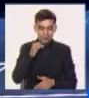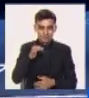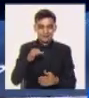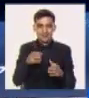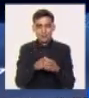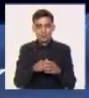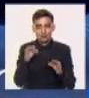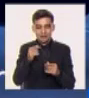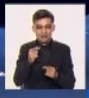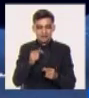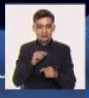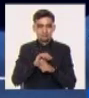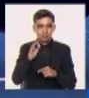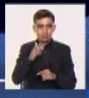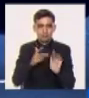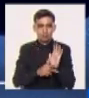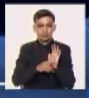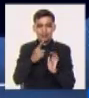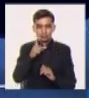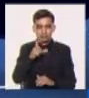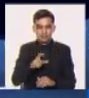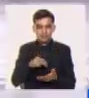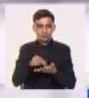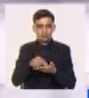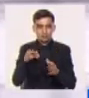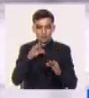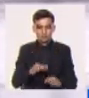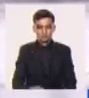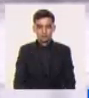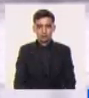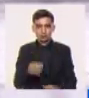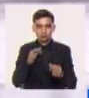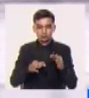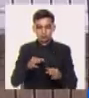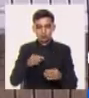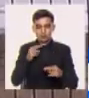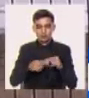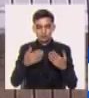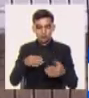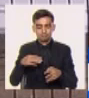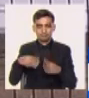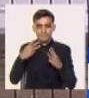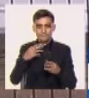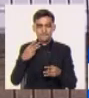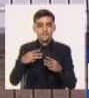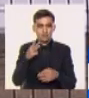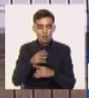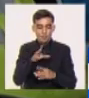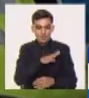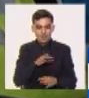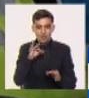Деньги перечислят 81 покупателю. Судебное заседание прошло по видеосвязи. Дело